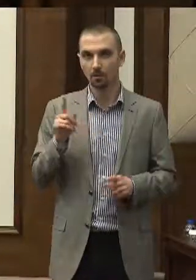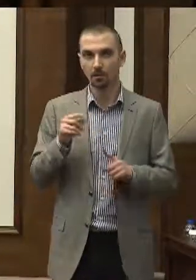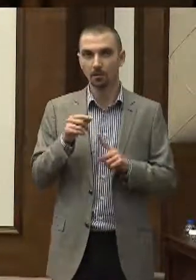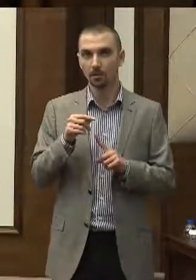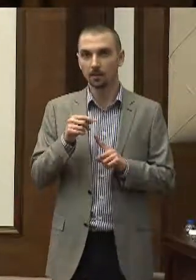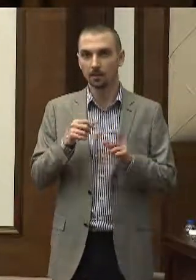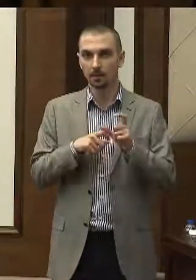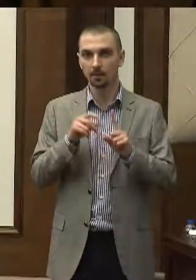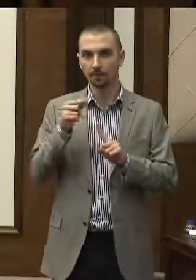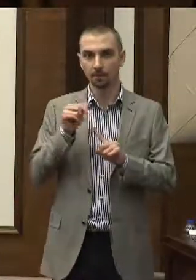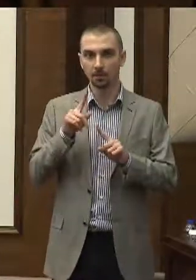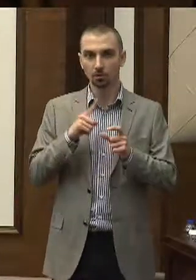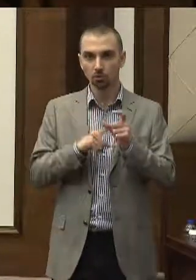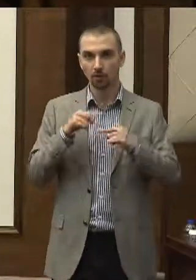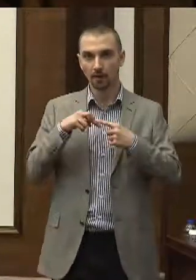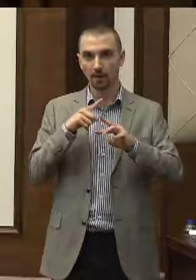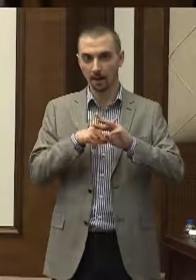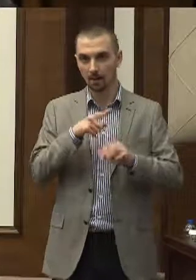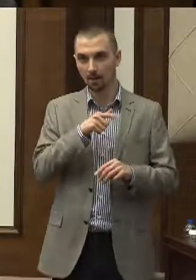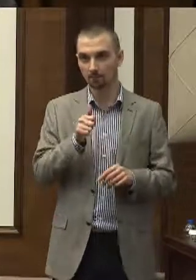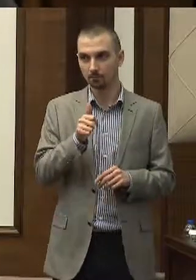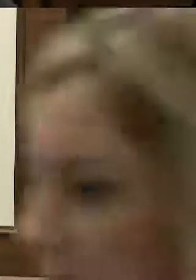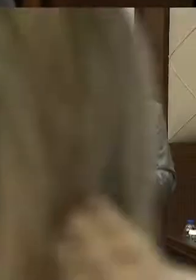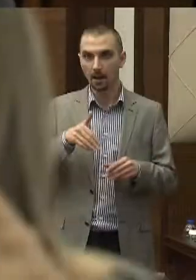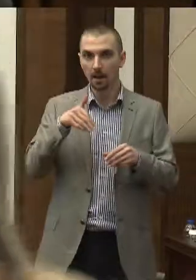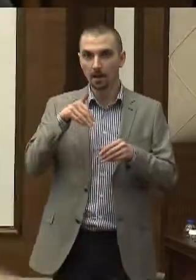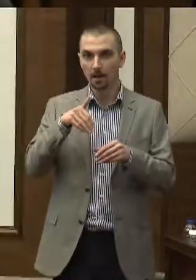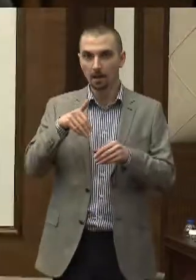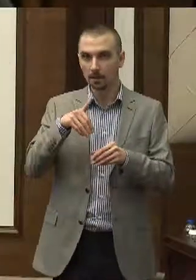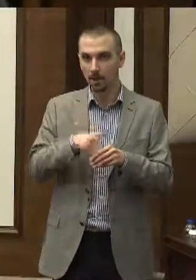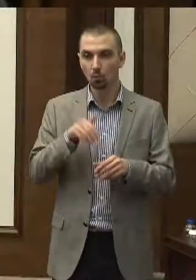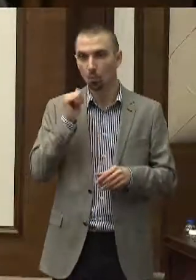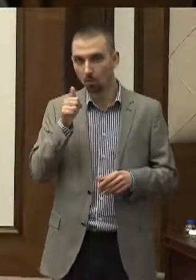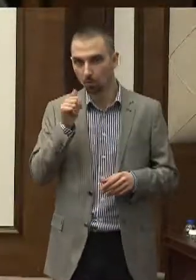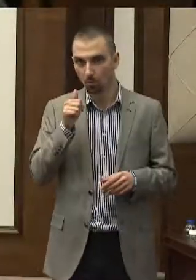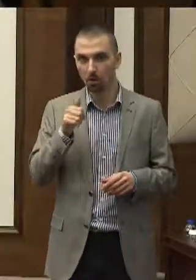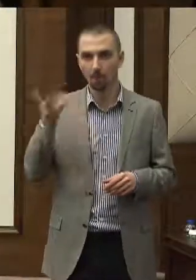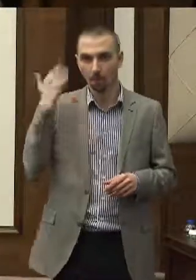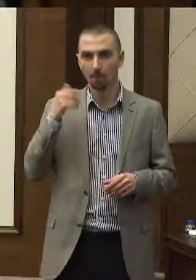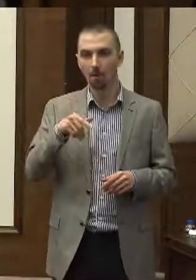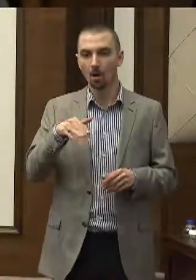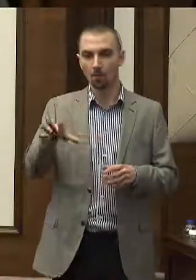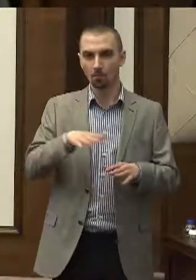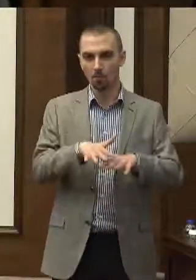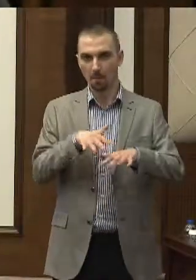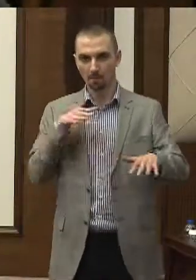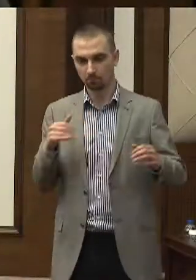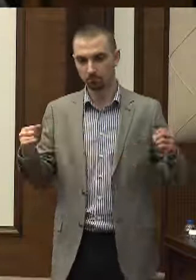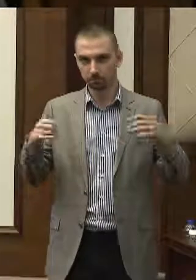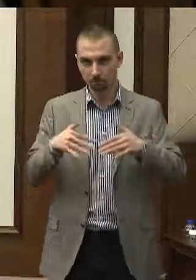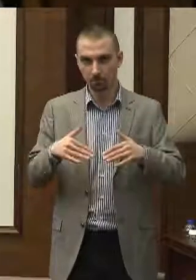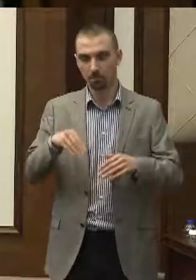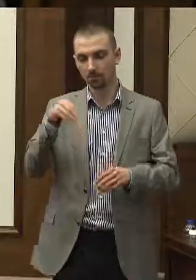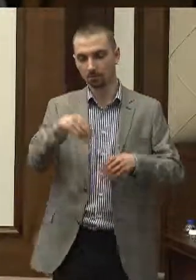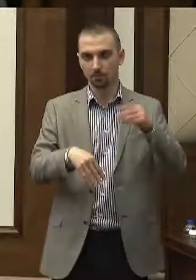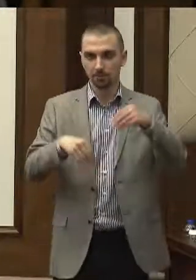Appenzell kantonunda halen seçim günü köy meydanında toplanır, işaretle oy verirler. Ya da